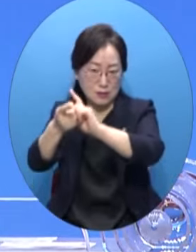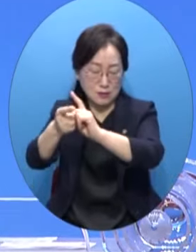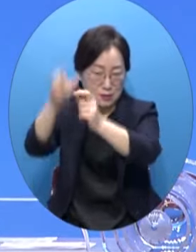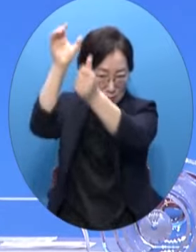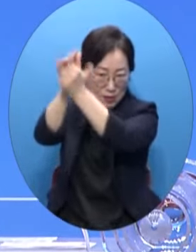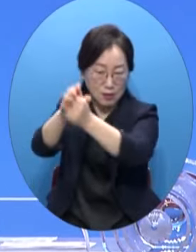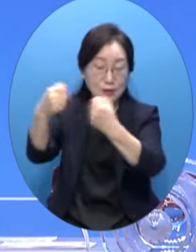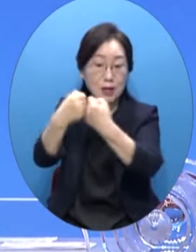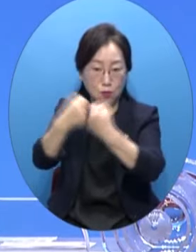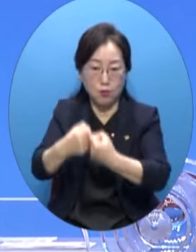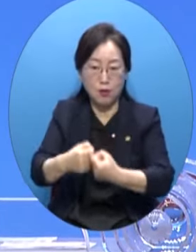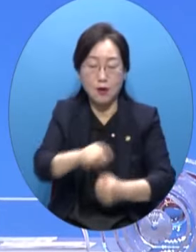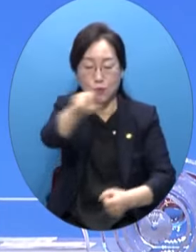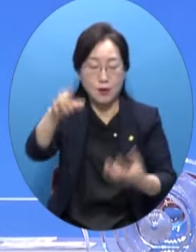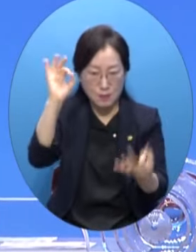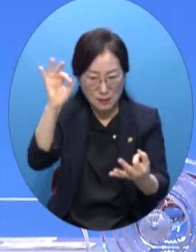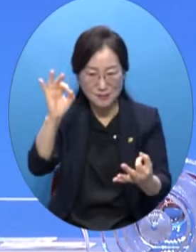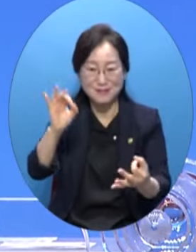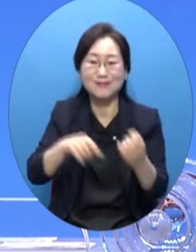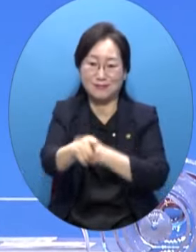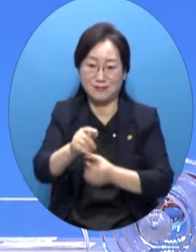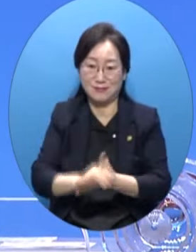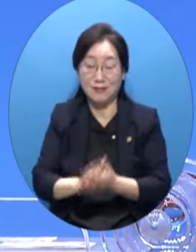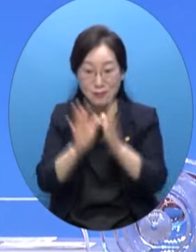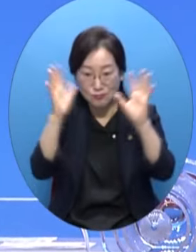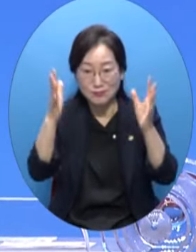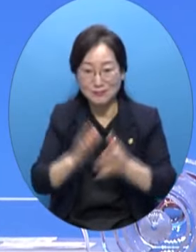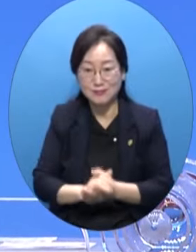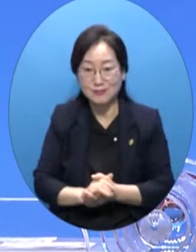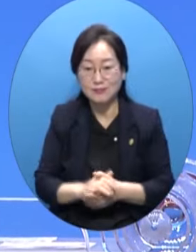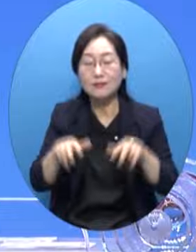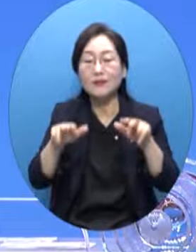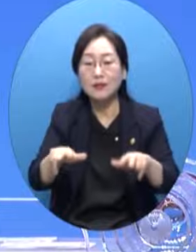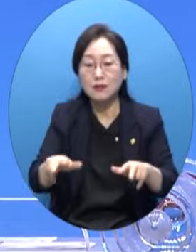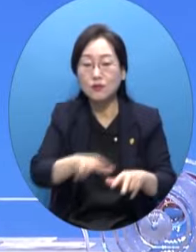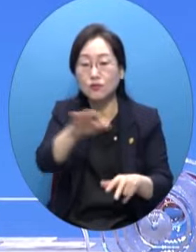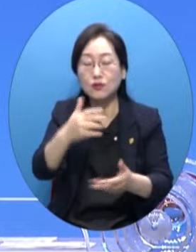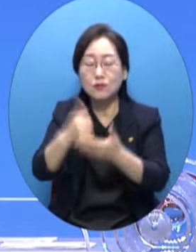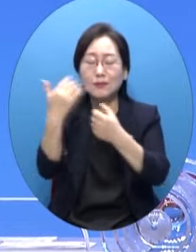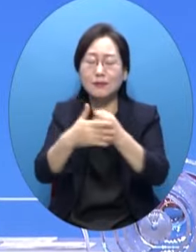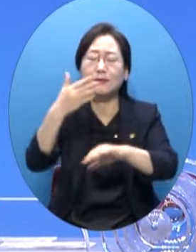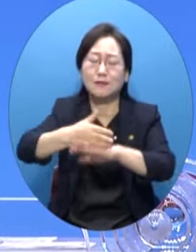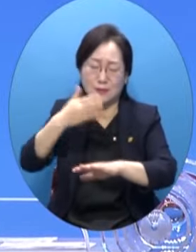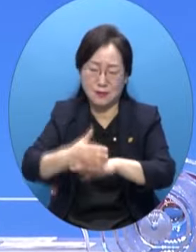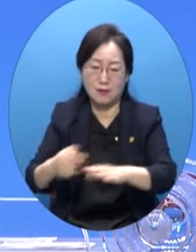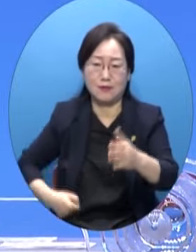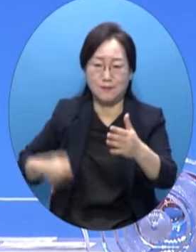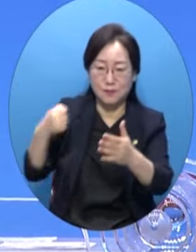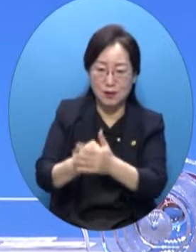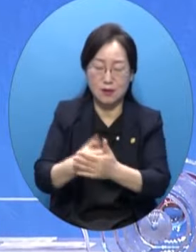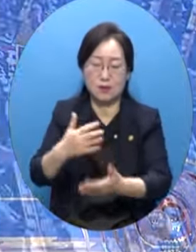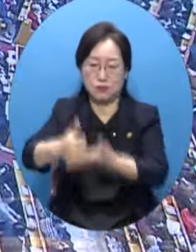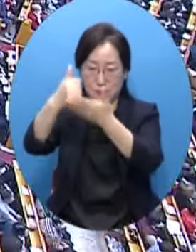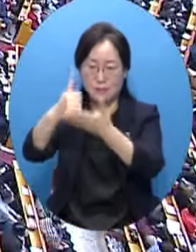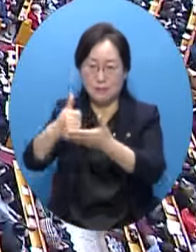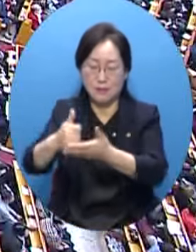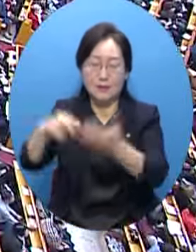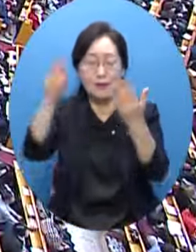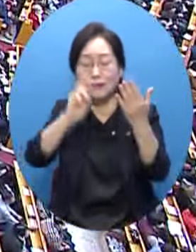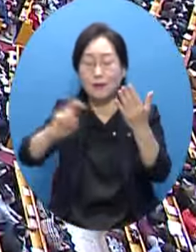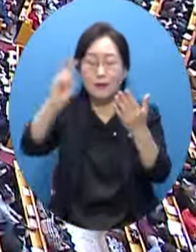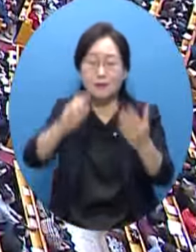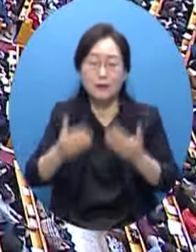것이니 너희들은 가만히 있을지니라. 할렐루야. 이제 우리는 주님의 은혜 감사하면서 담대히 주님을 찬양해야